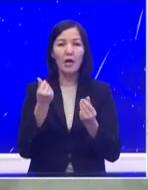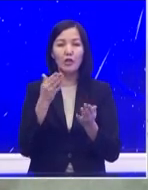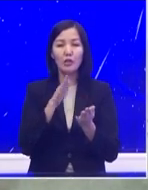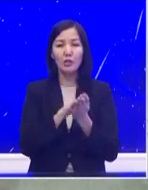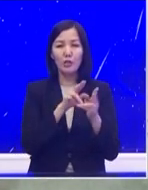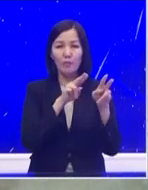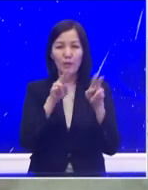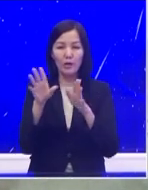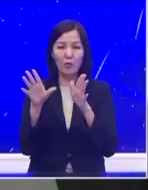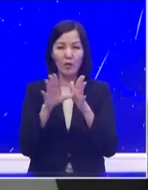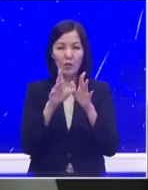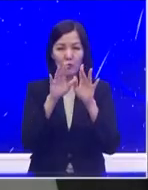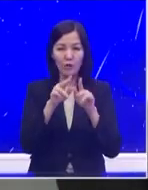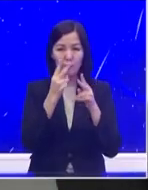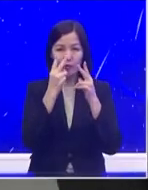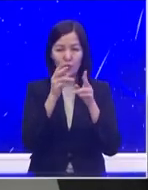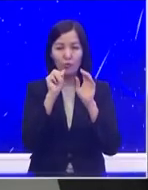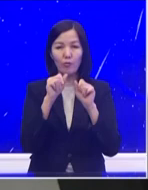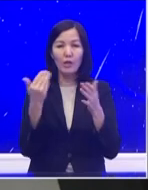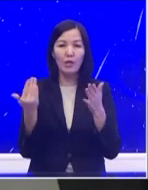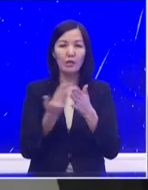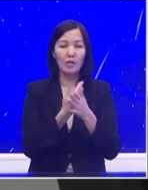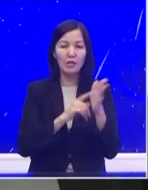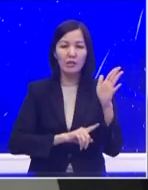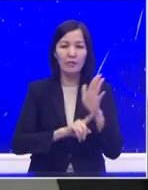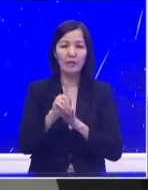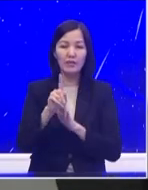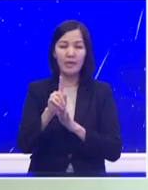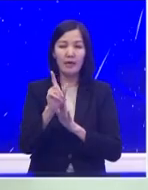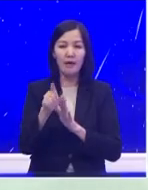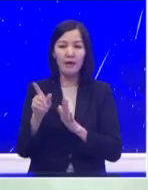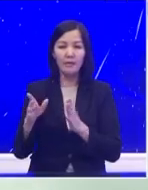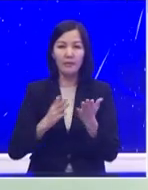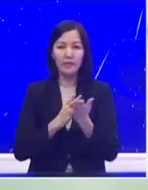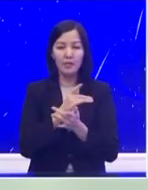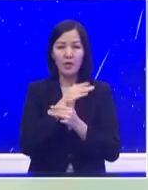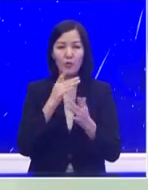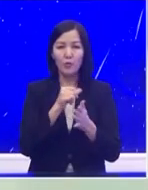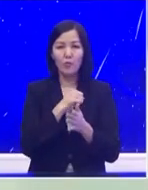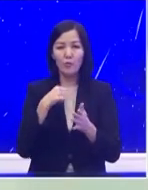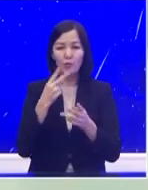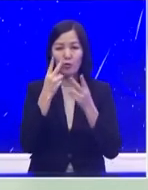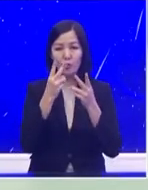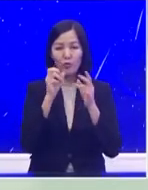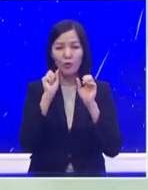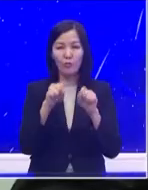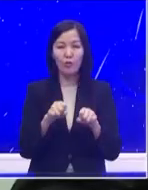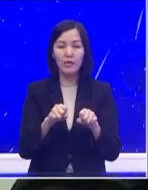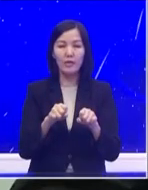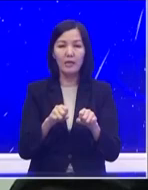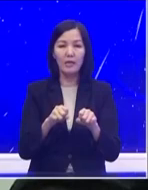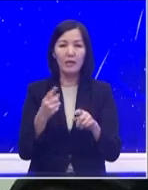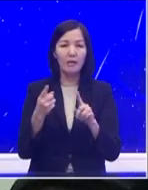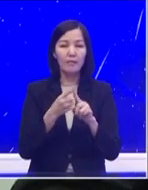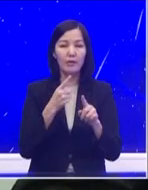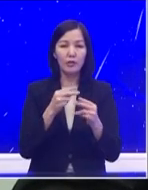толығымен электронды форматқа ауысқан, жаңашылдық енгізілгелі бері азаматтар қызметтің көп түрін өздері көре алады. Сонымен бірге бірінші